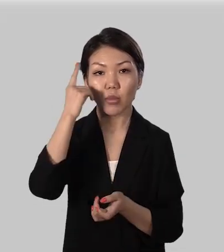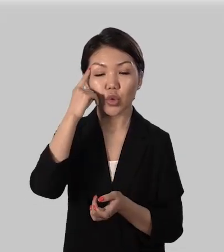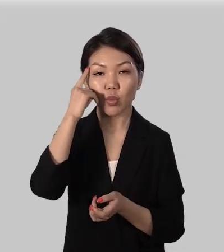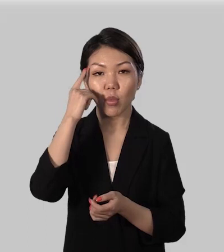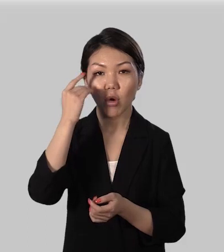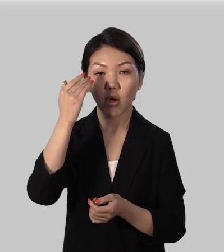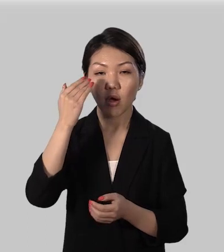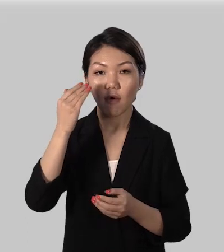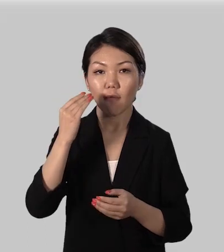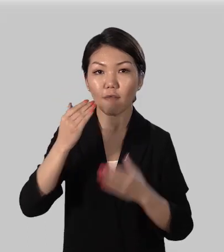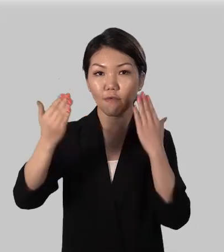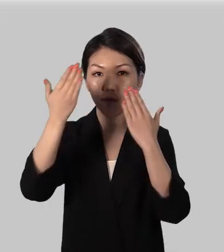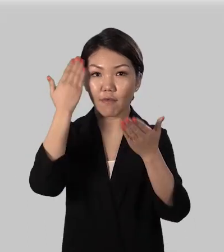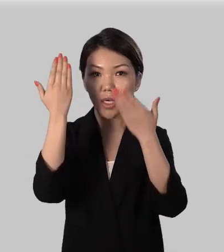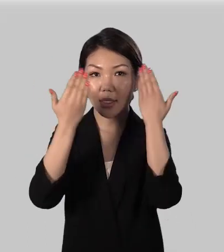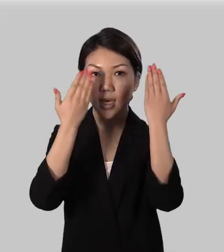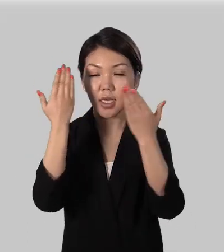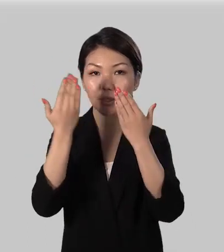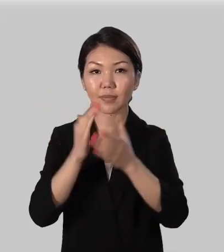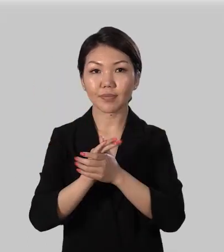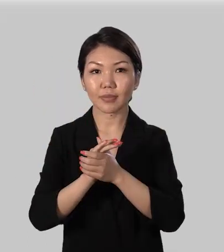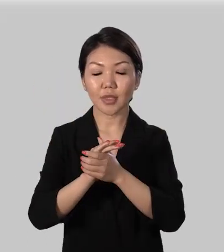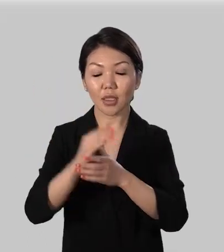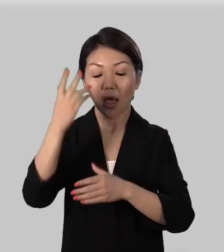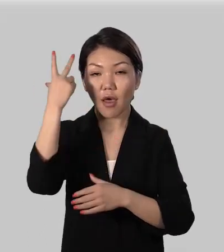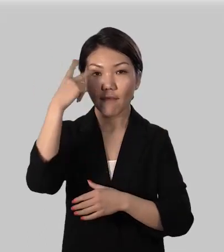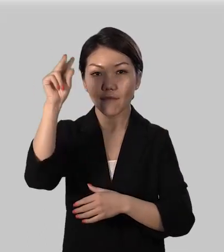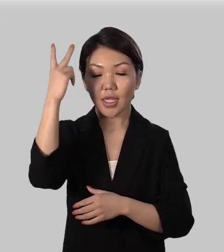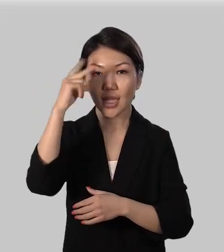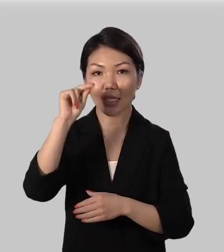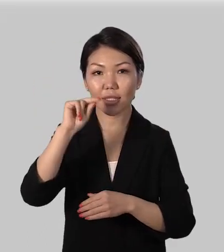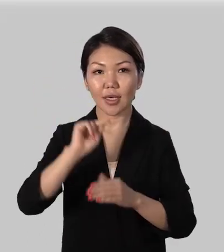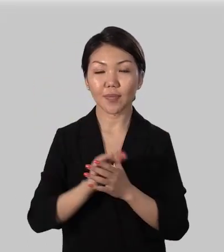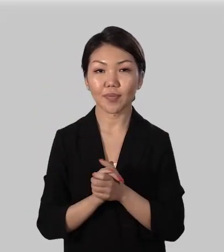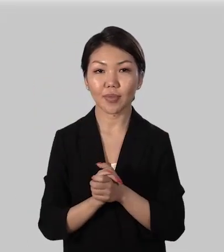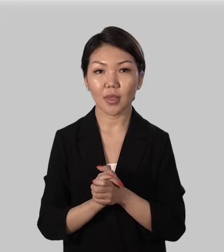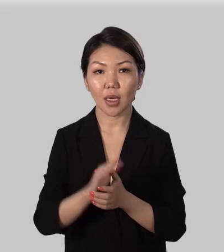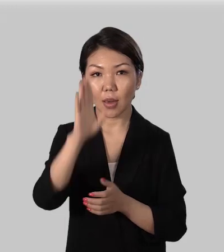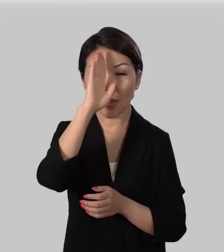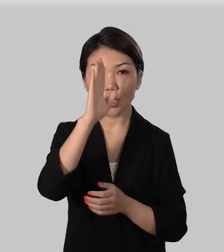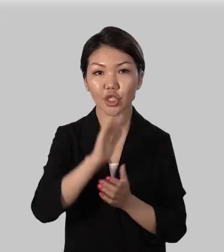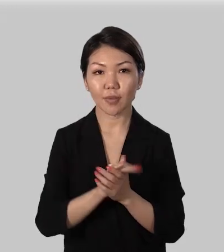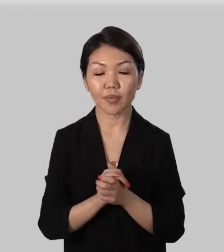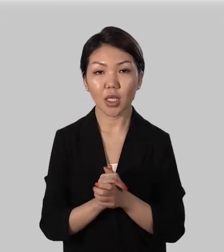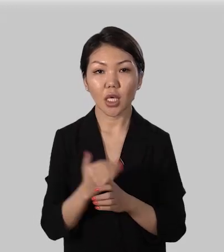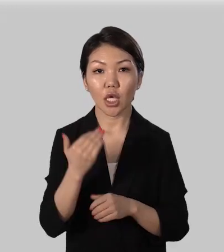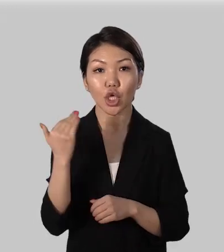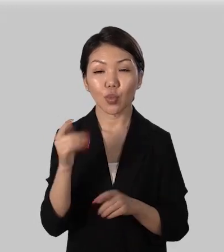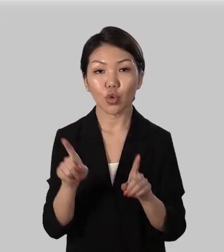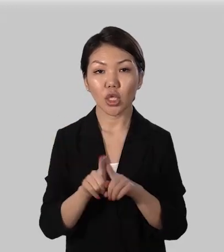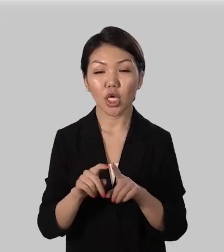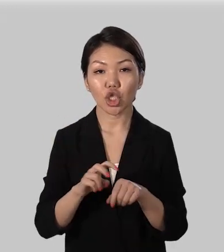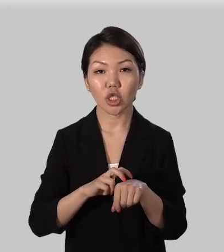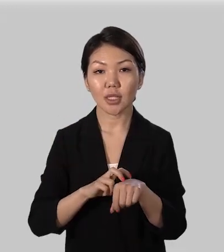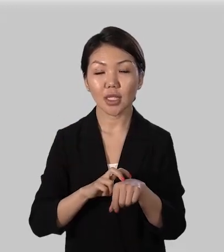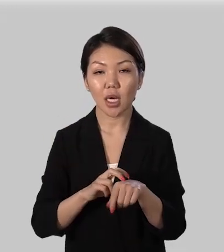они говорят мальчику страшно как каждому ребенку ночью но он убеждает себя